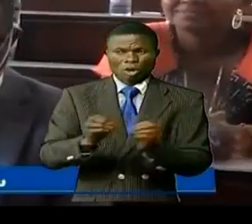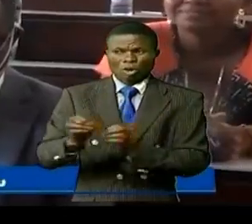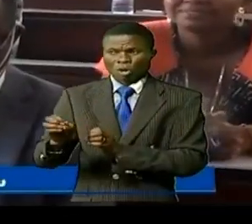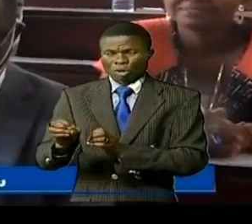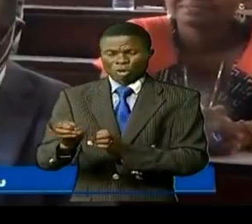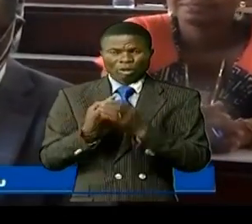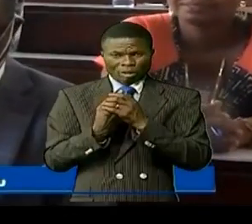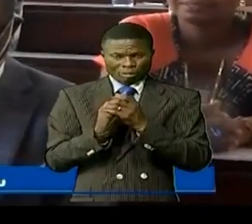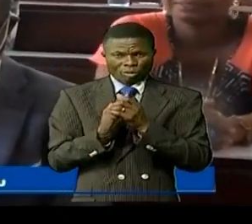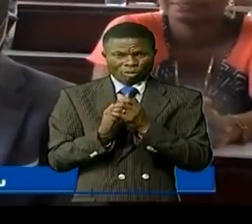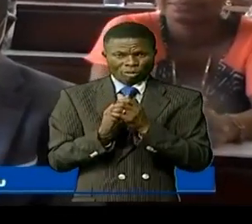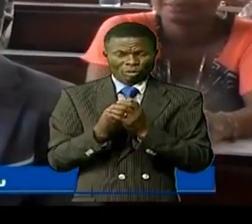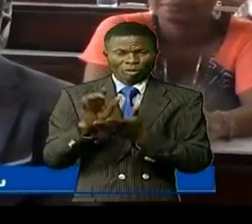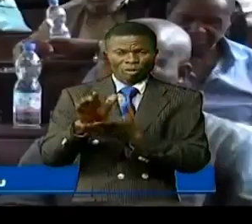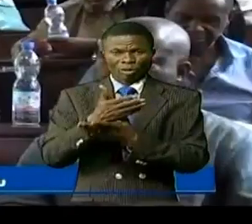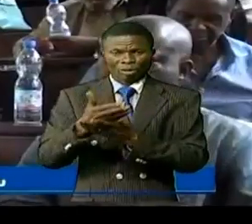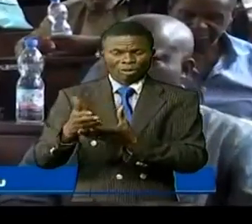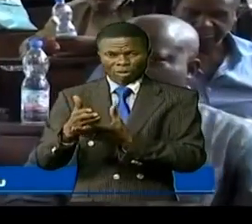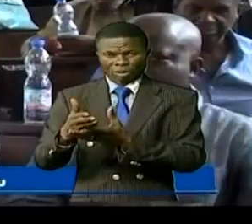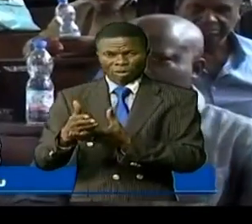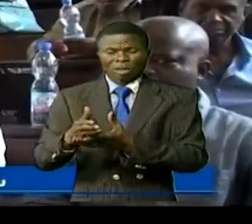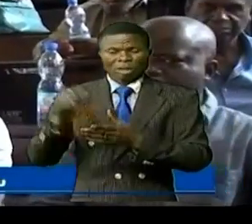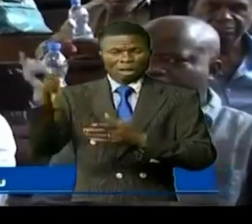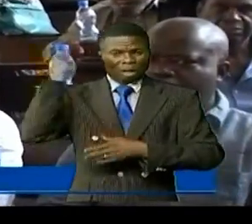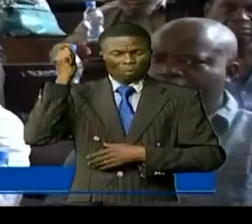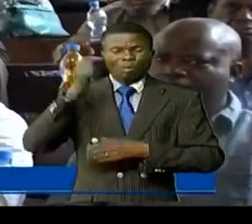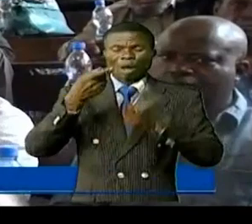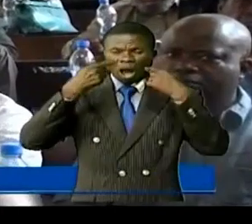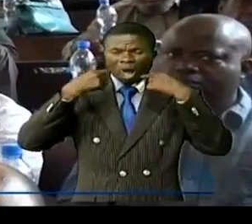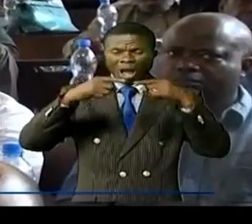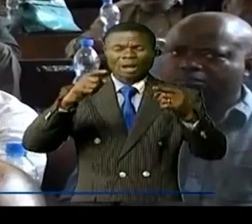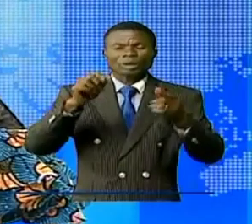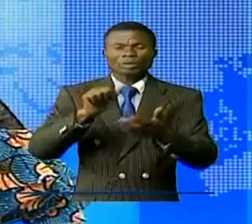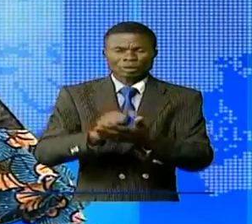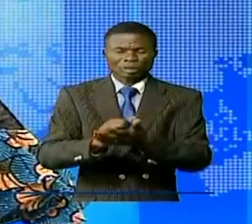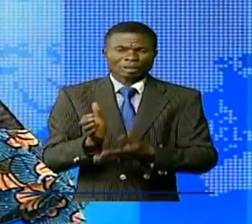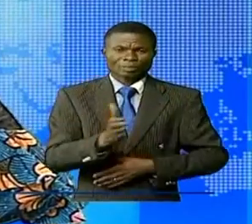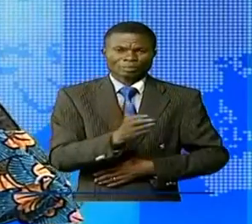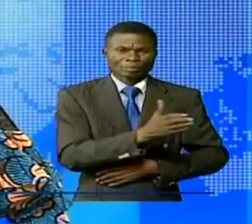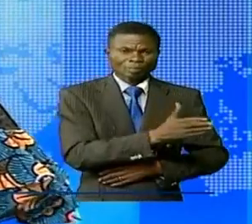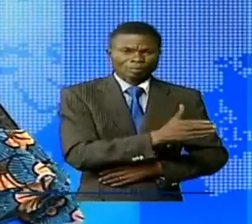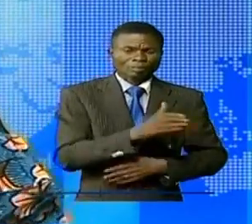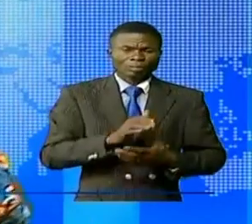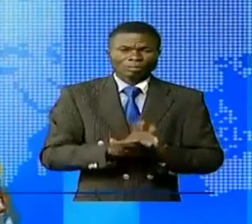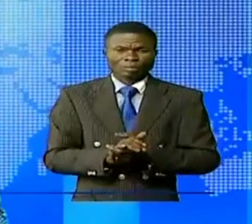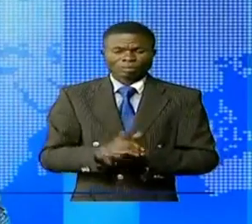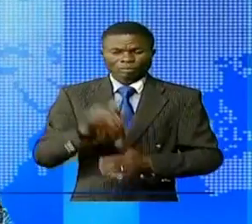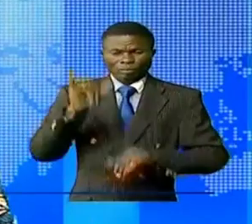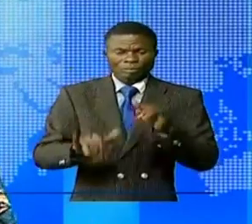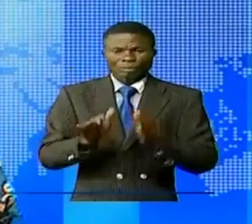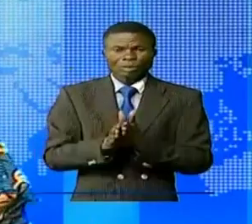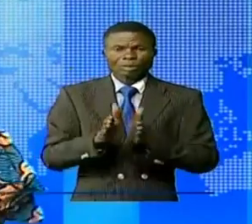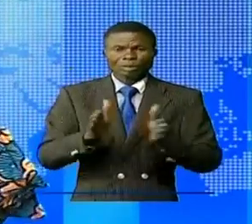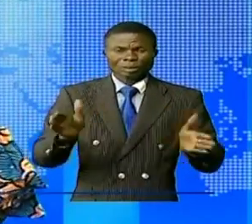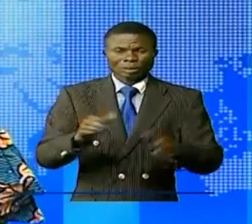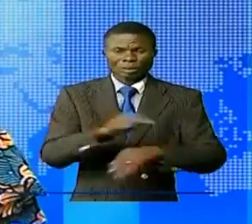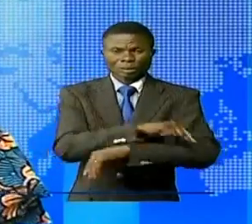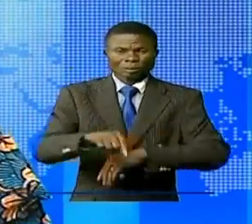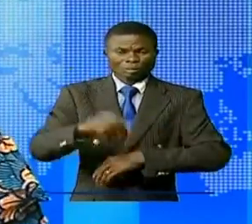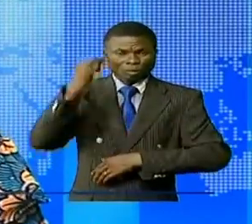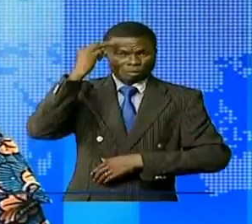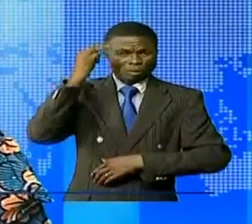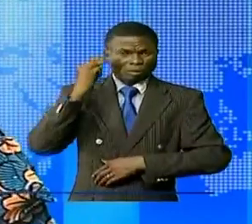tout prochains jours, ont annoncé les professeurs de la colline inspirée. au secrétariat général du ministère